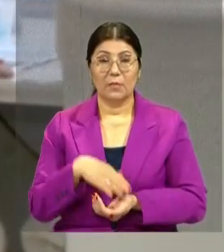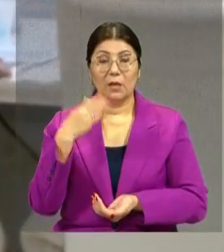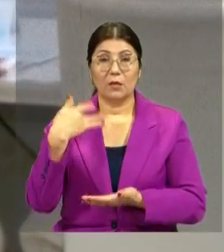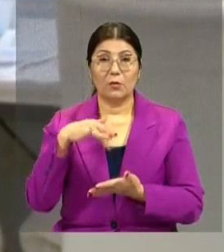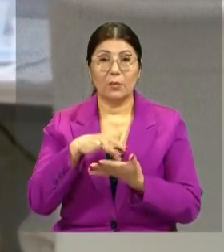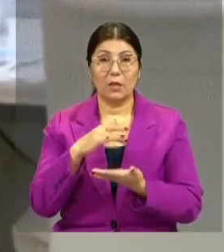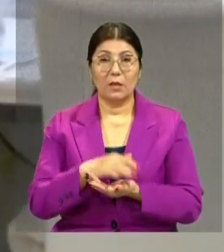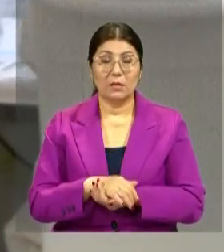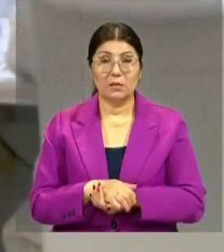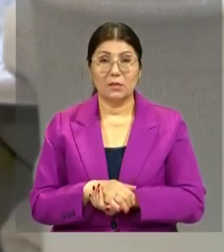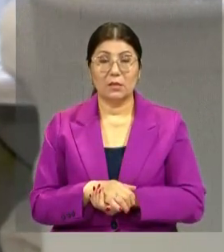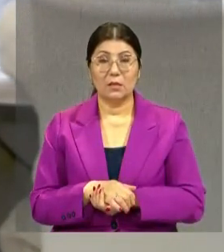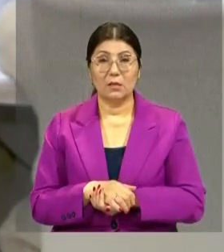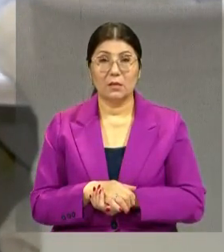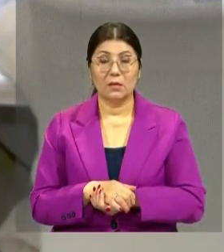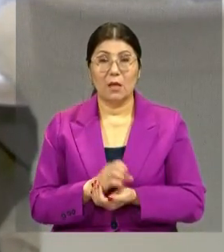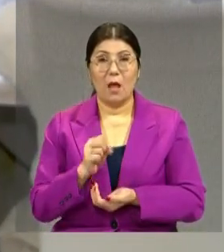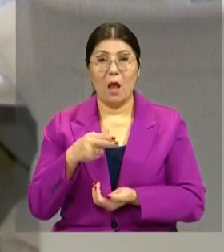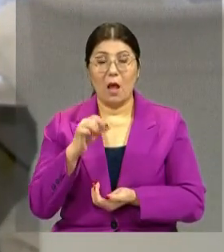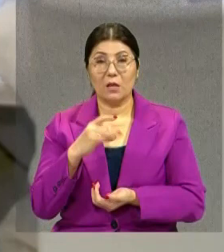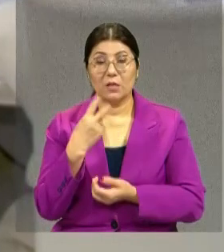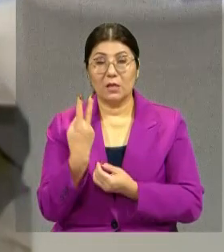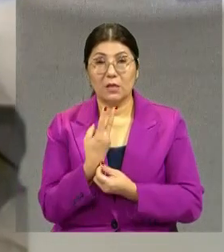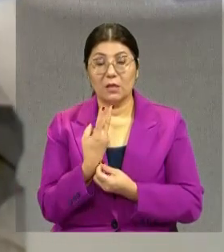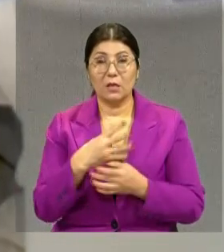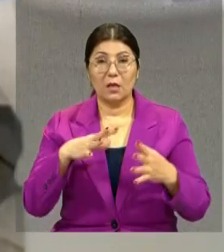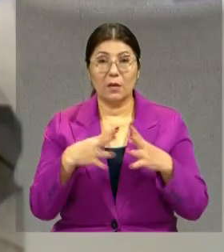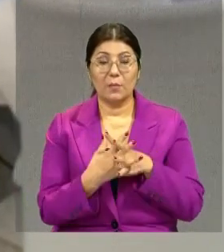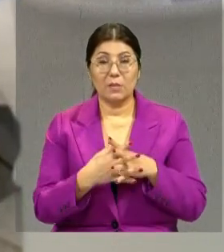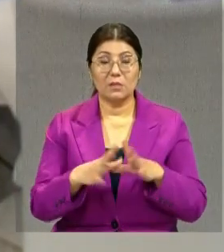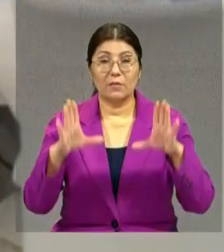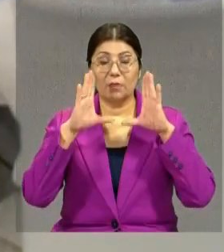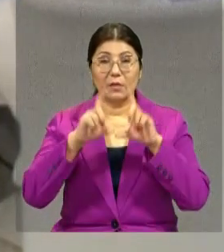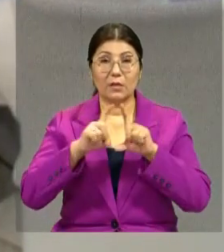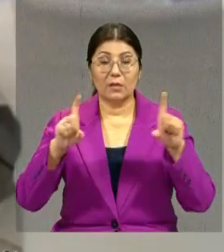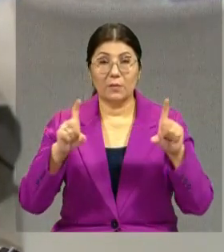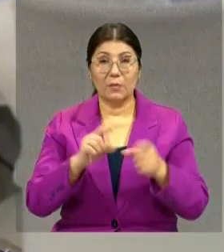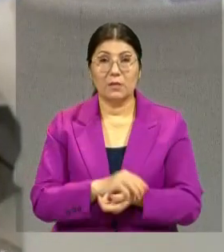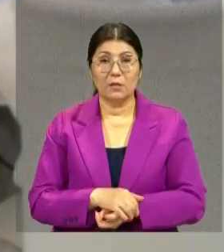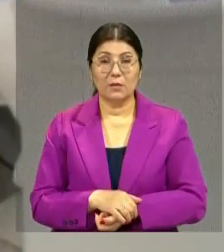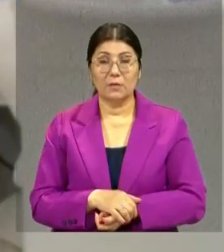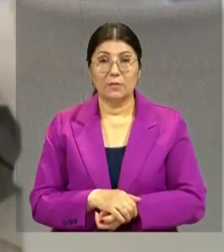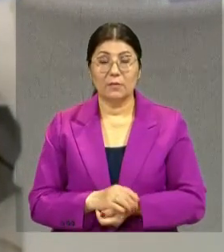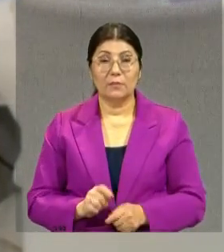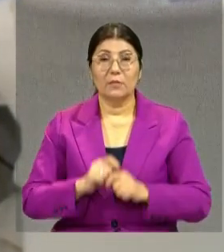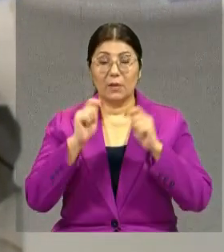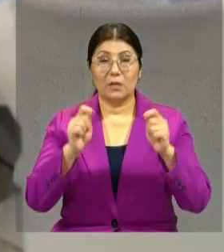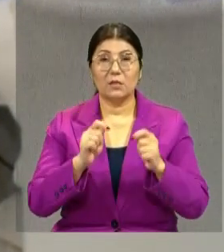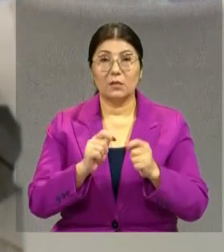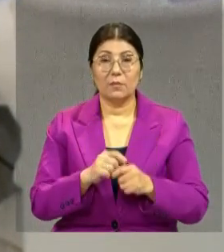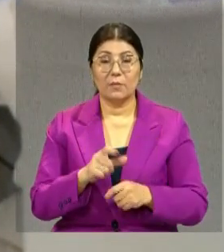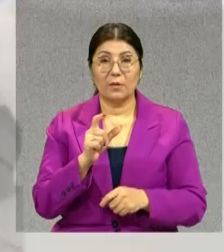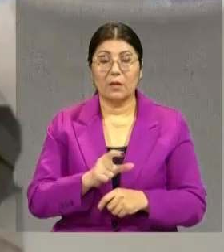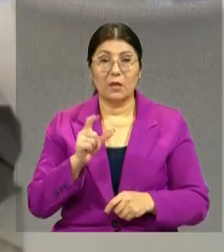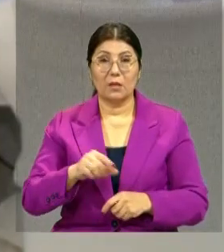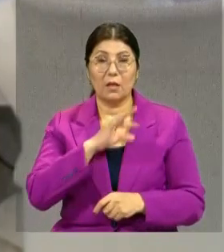қаласында Ақжар 2 ауданында мешіт қазіреті білім мешіт ашылып халыққа